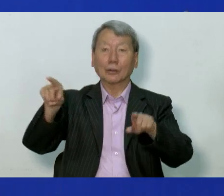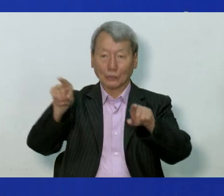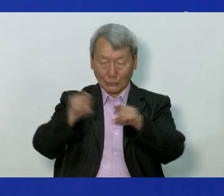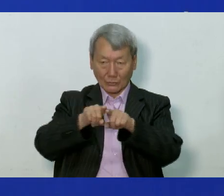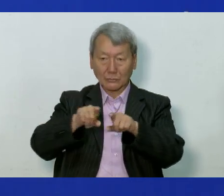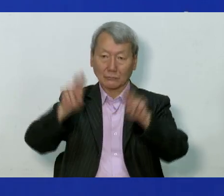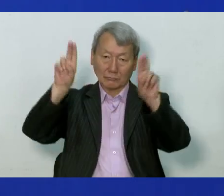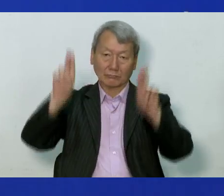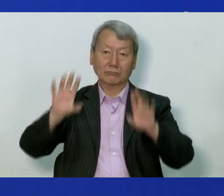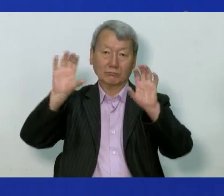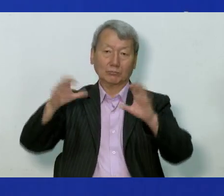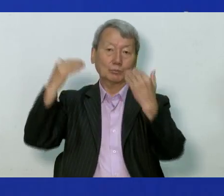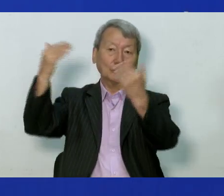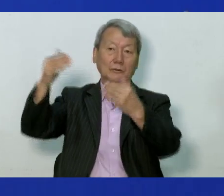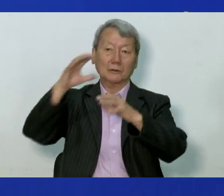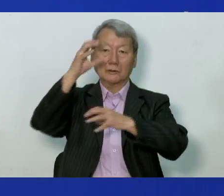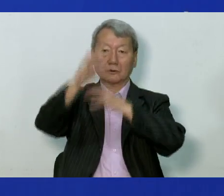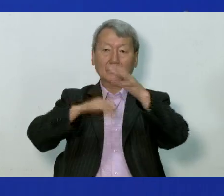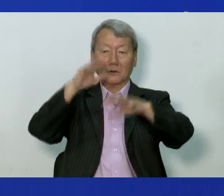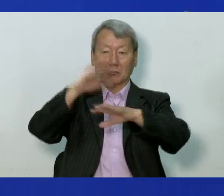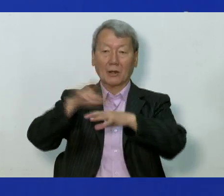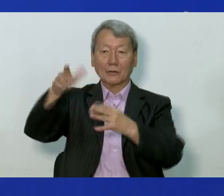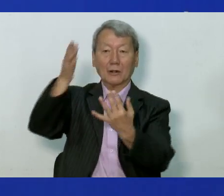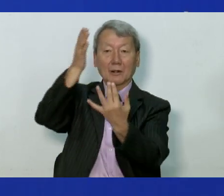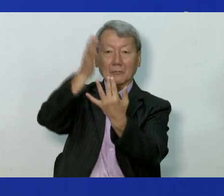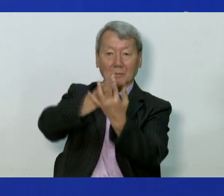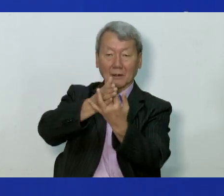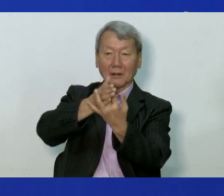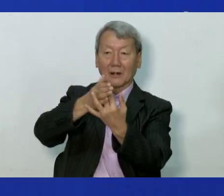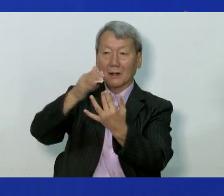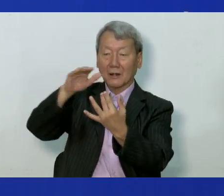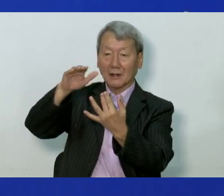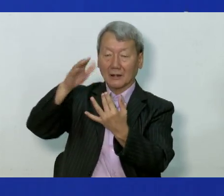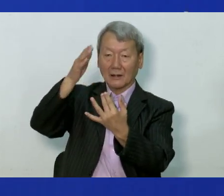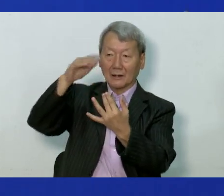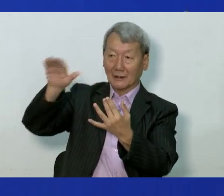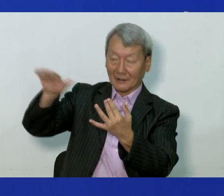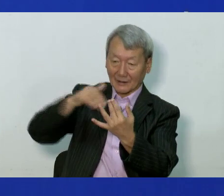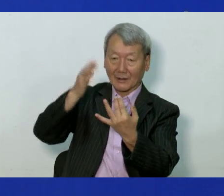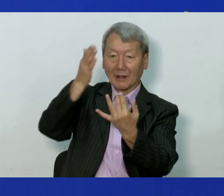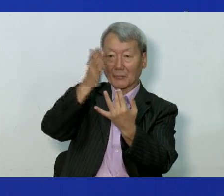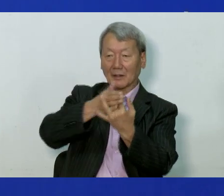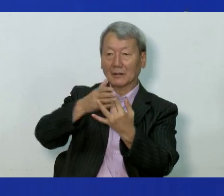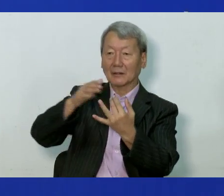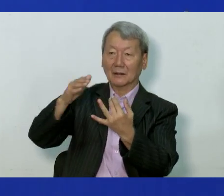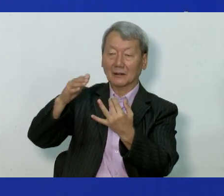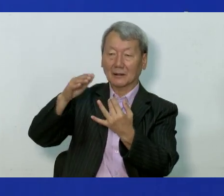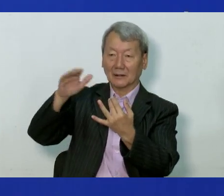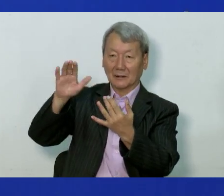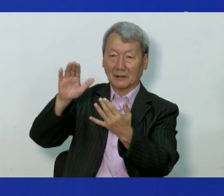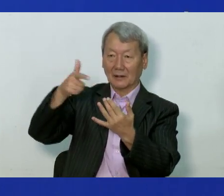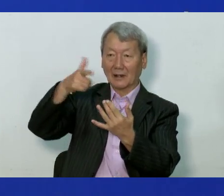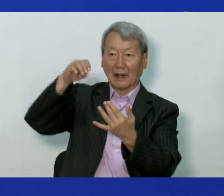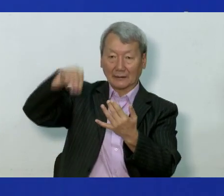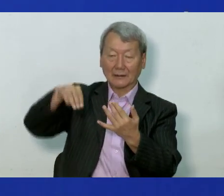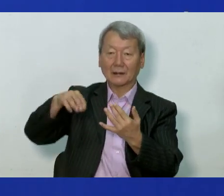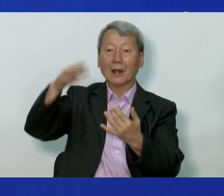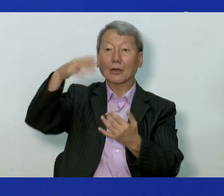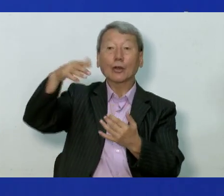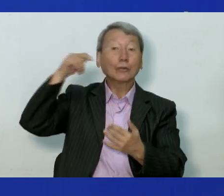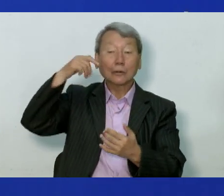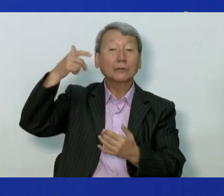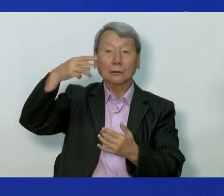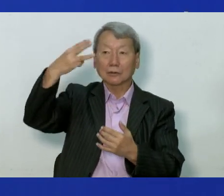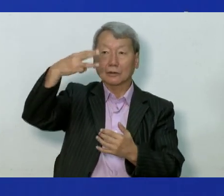же, стандартные. Значит, половина кредит, половина грант. И из них срок кредита 38